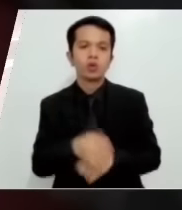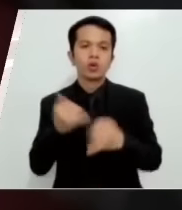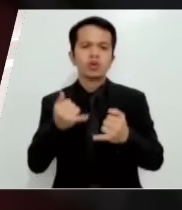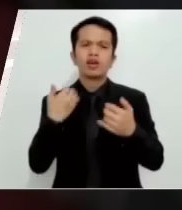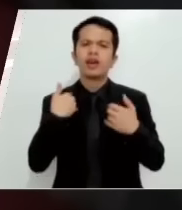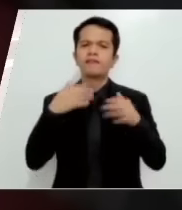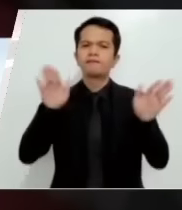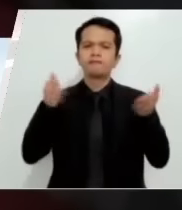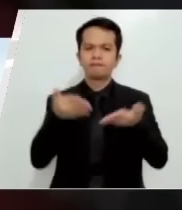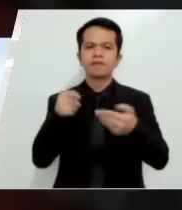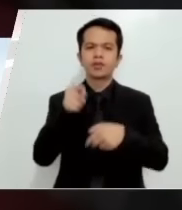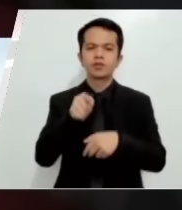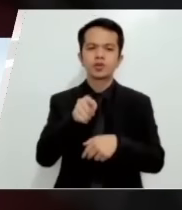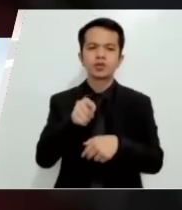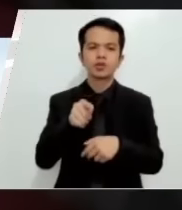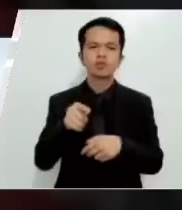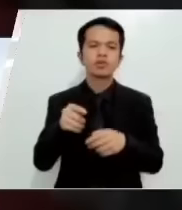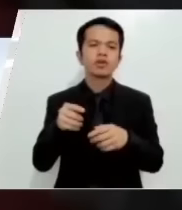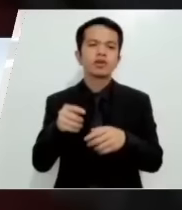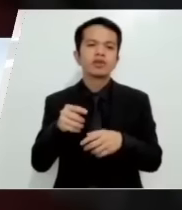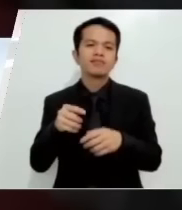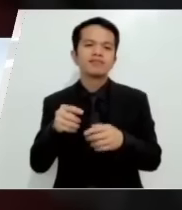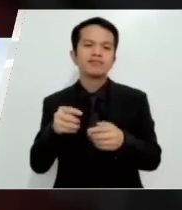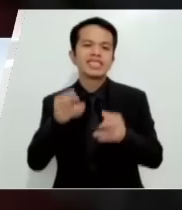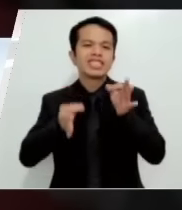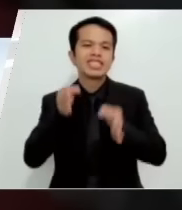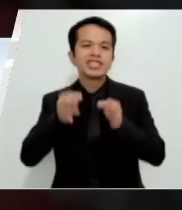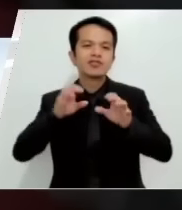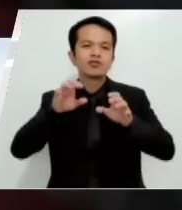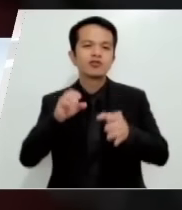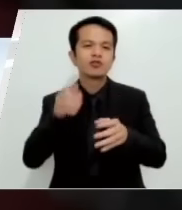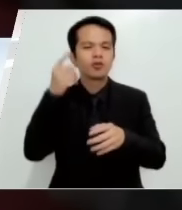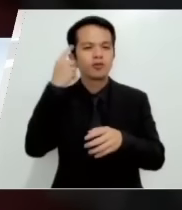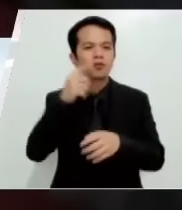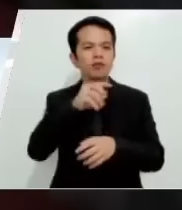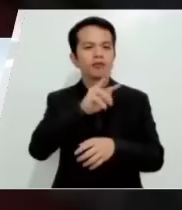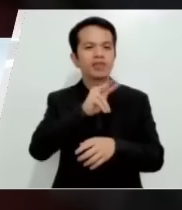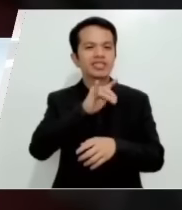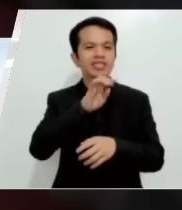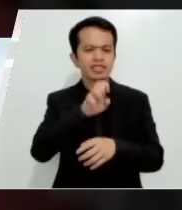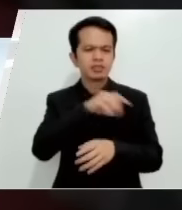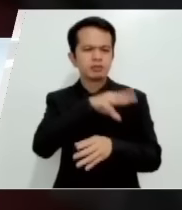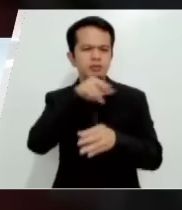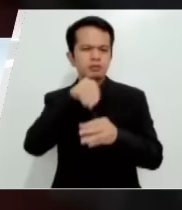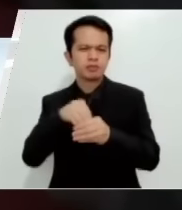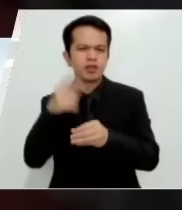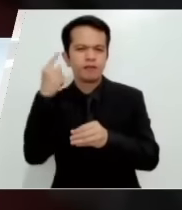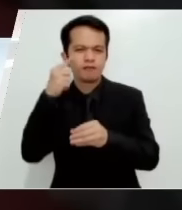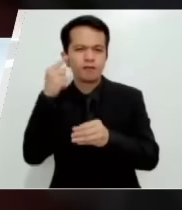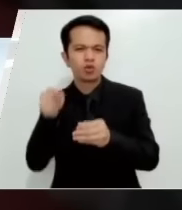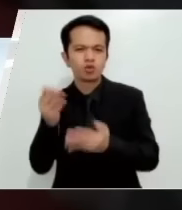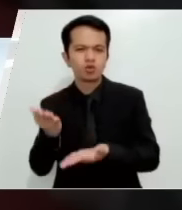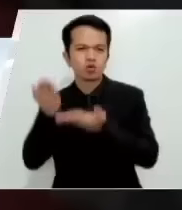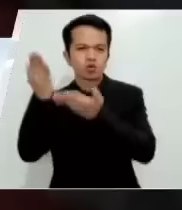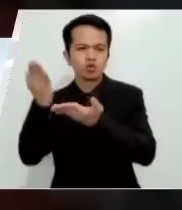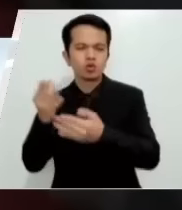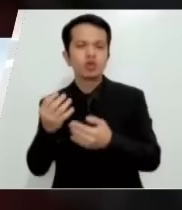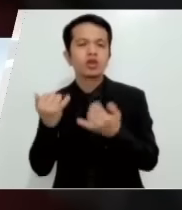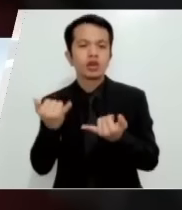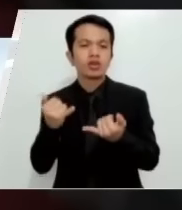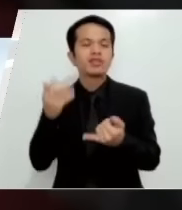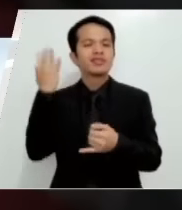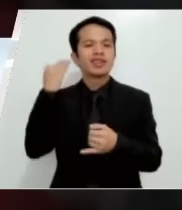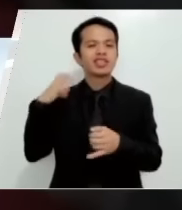Court of Appeals Associate Justice Vicente Veloso na kabahagi ng petisyong ito. Si Veloso ay dating chairman ng House Committee